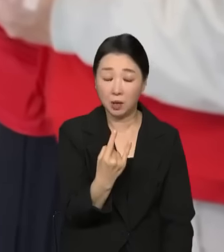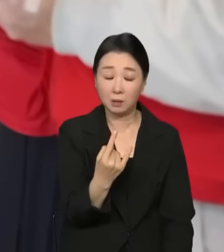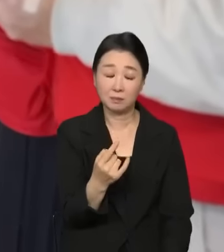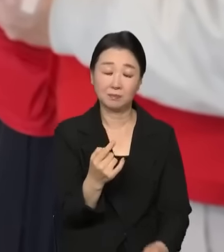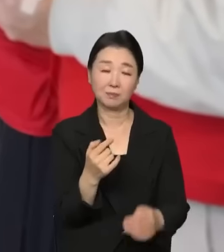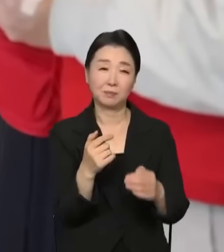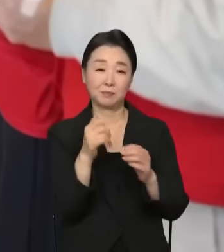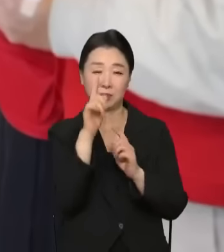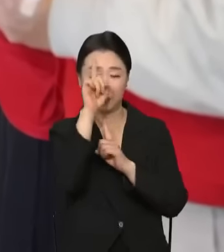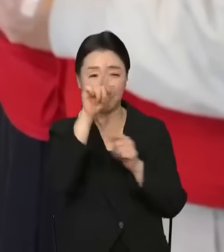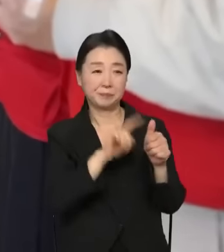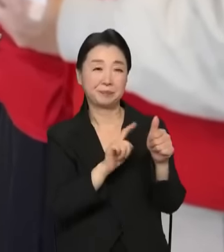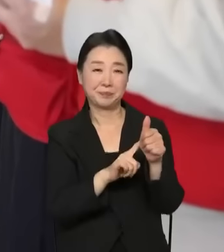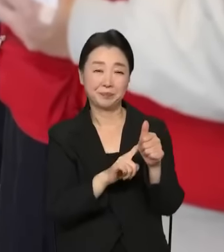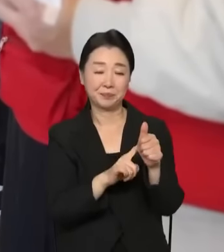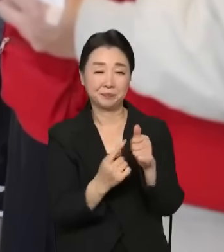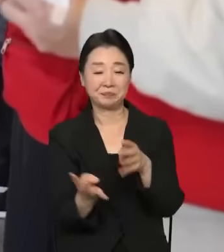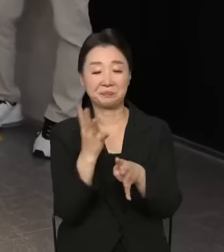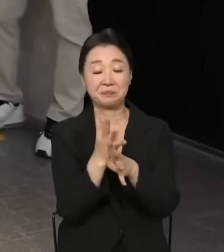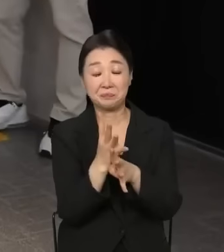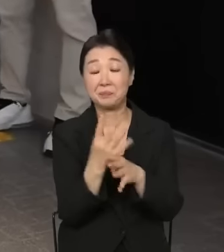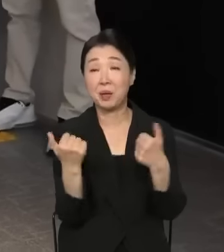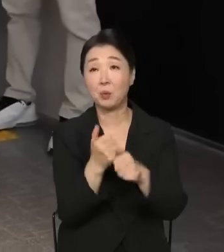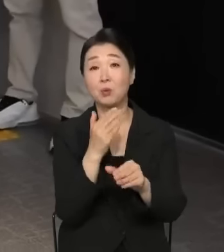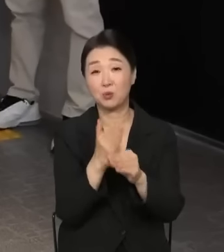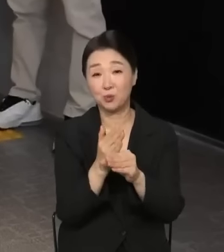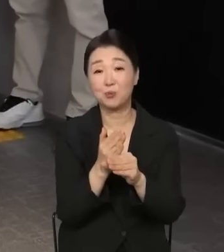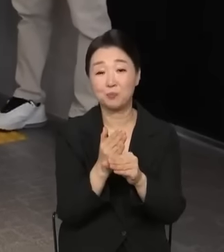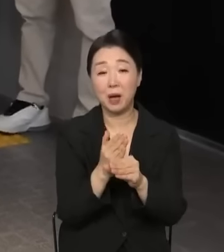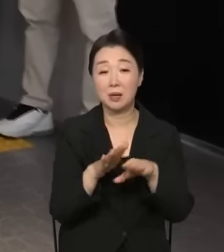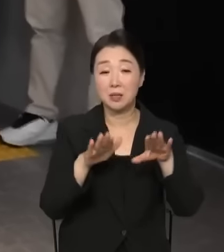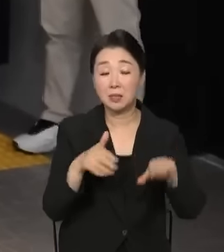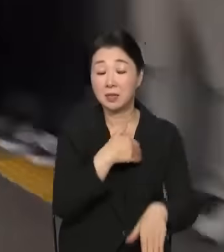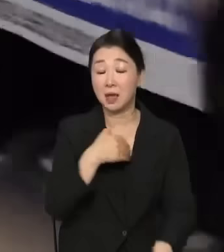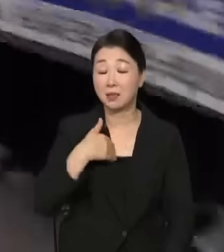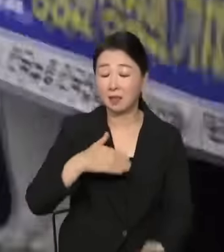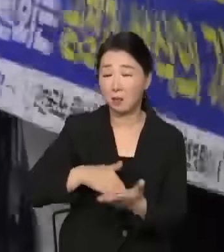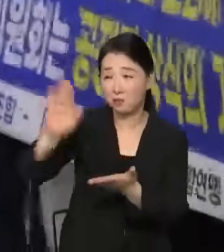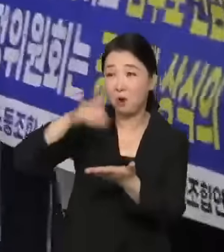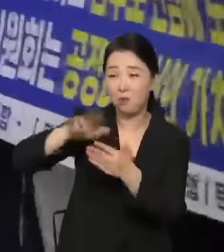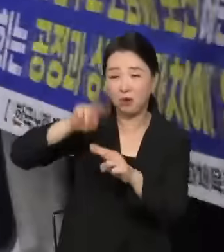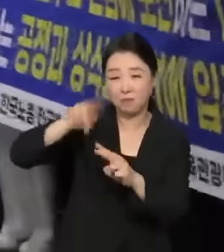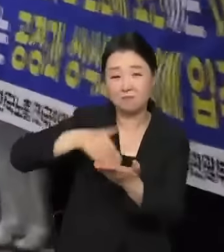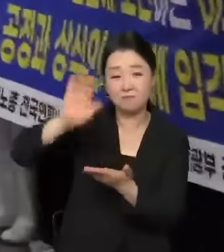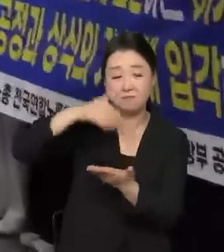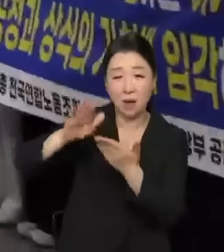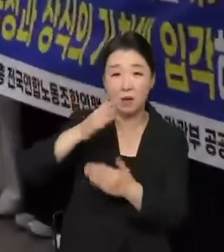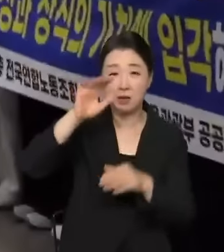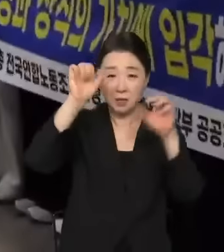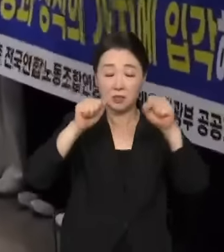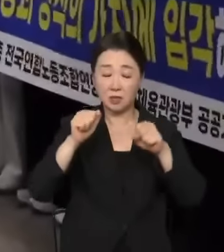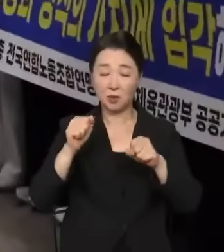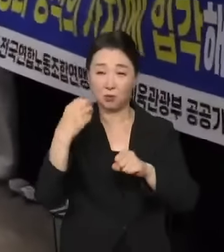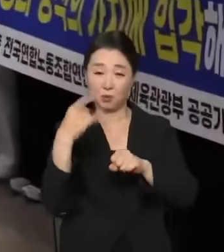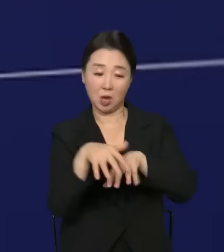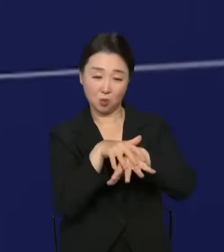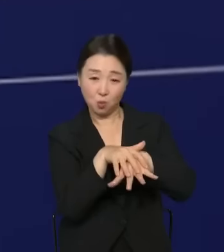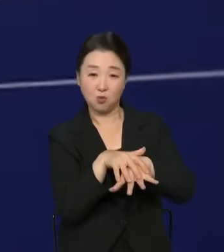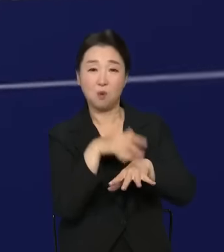연임이 논의되는 스포츠 공정위원회 회의장. 그 앞에선 이제 당당하게 물러나달라는 체육회 노조의 목소리가 울려